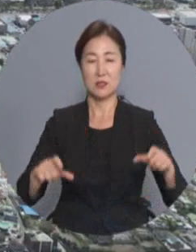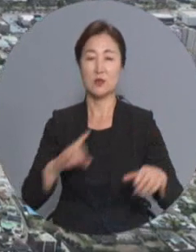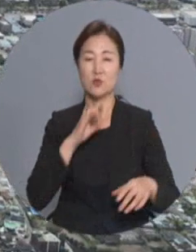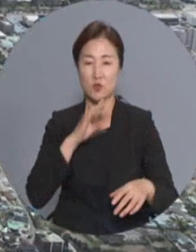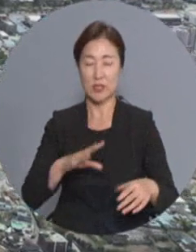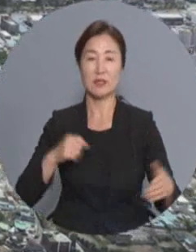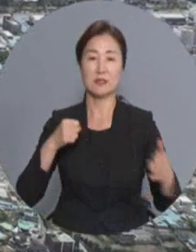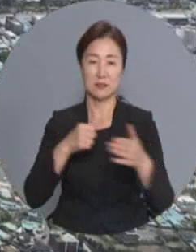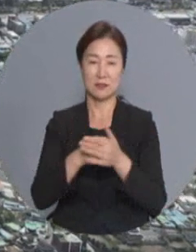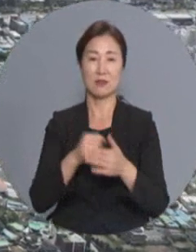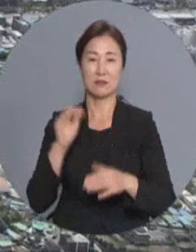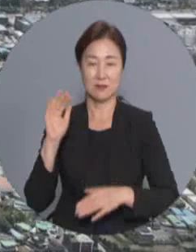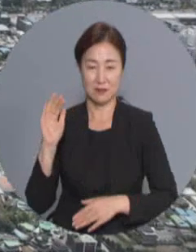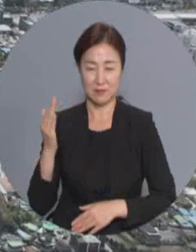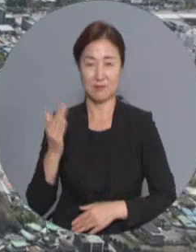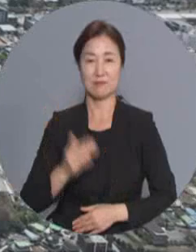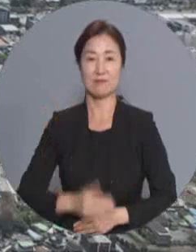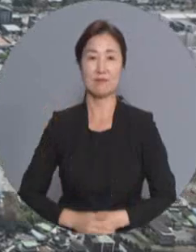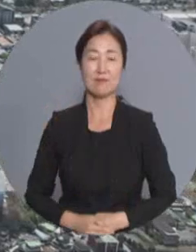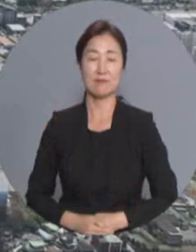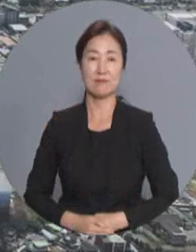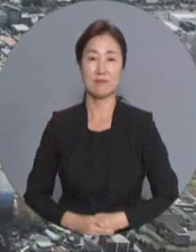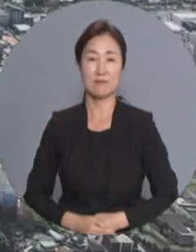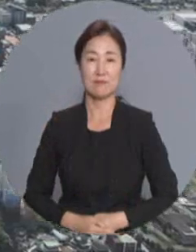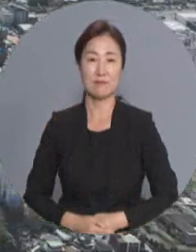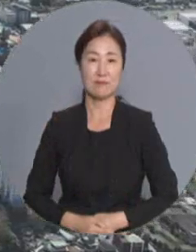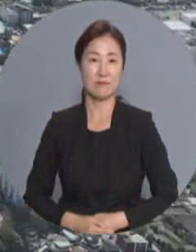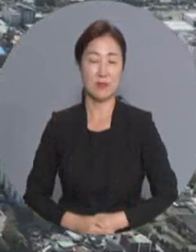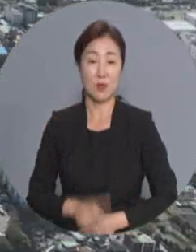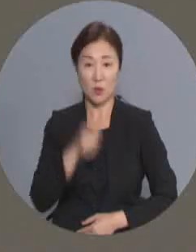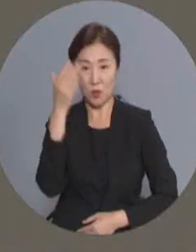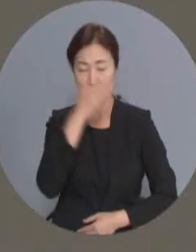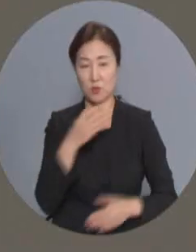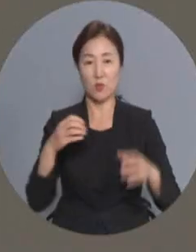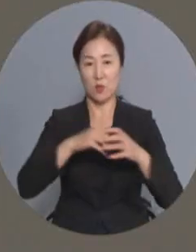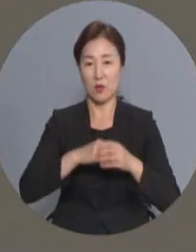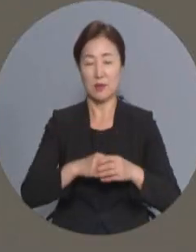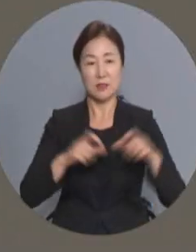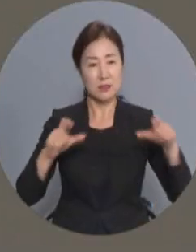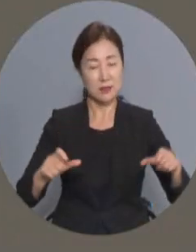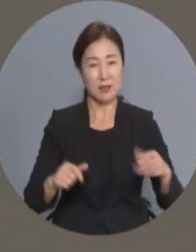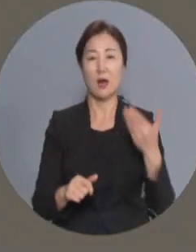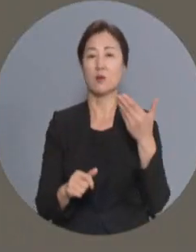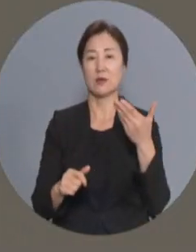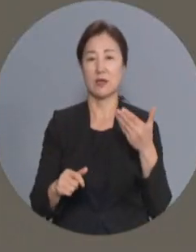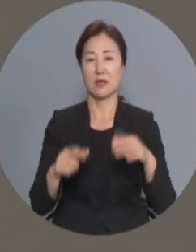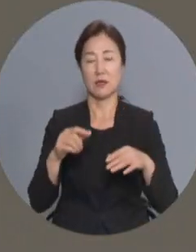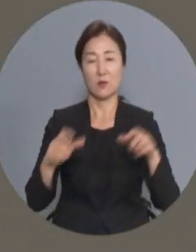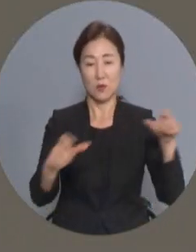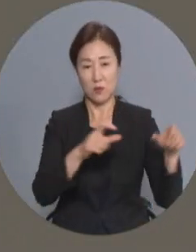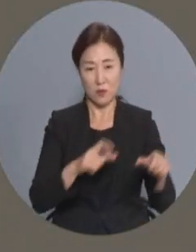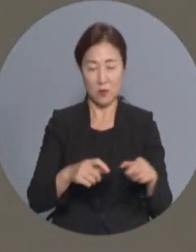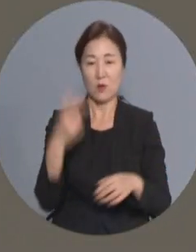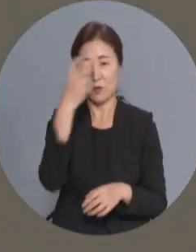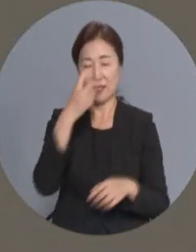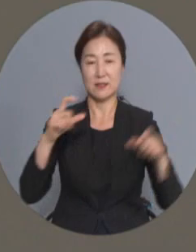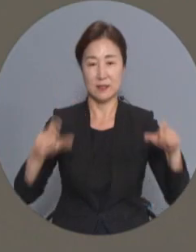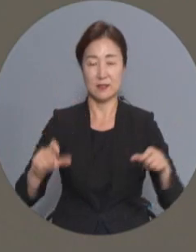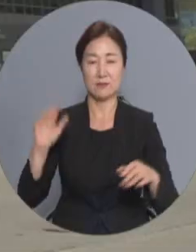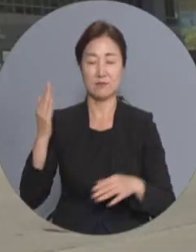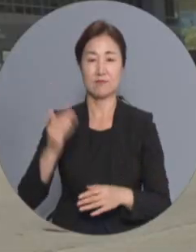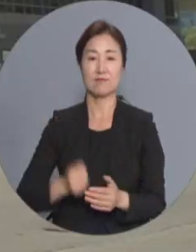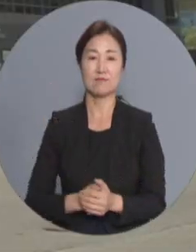발전 특구 선도 지역으로 지정됐습니다 이수를 포함한 돈의 아홉 개 다른 지자체들은 관리 지역에